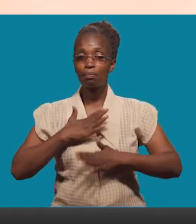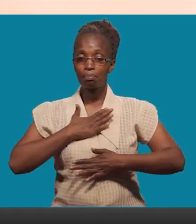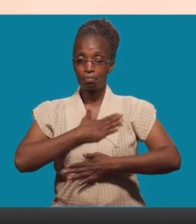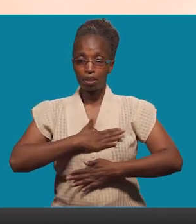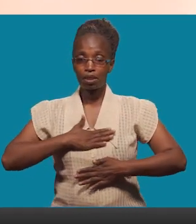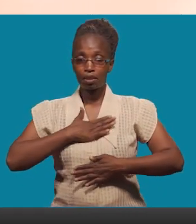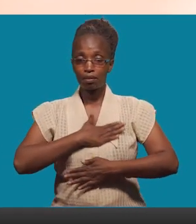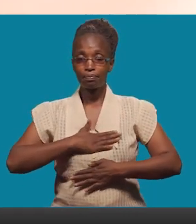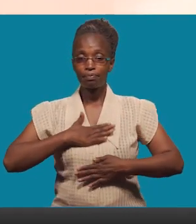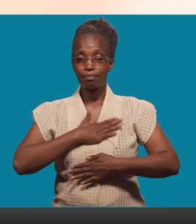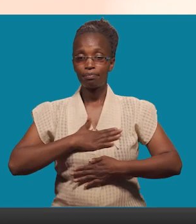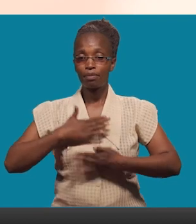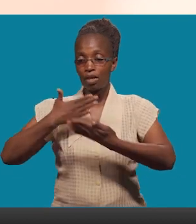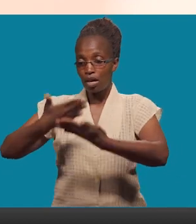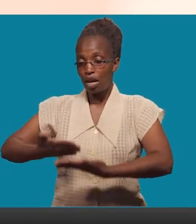But please,